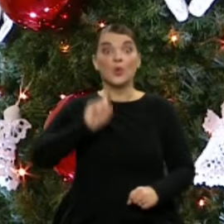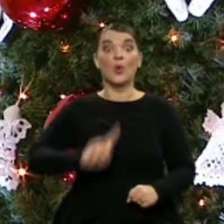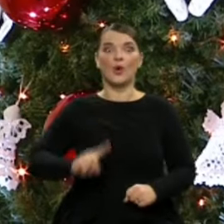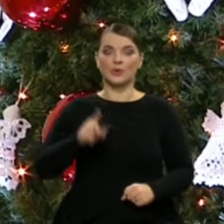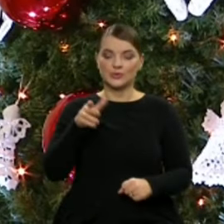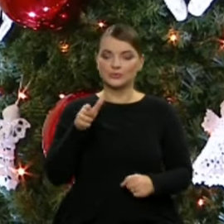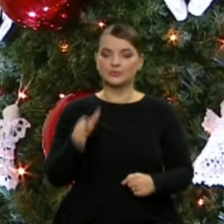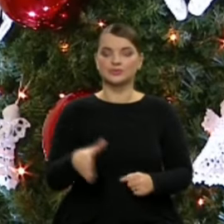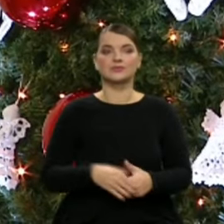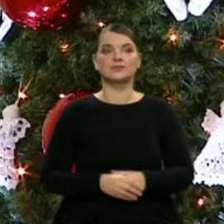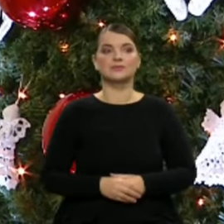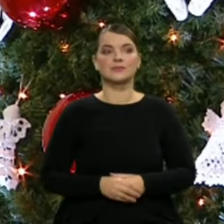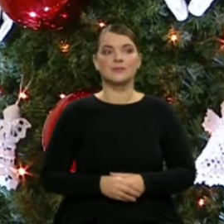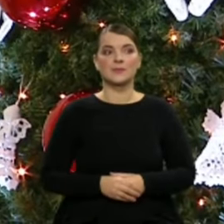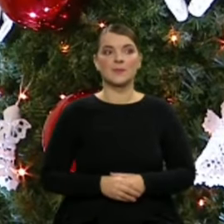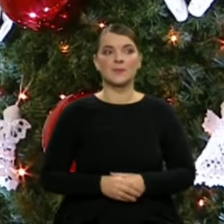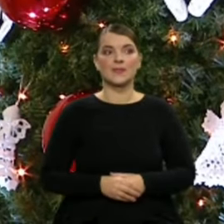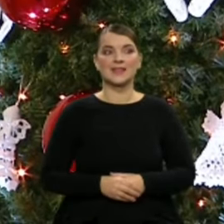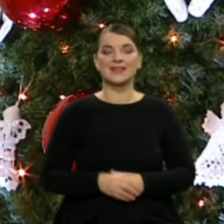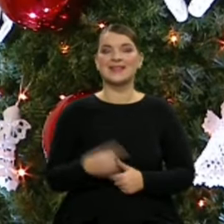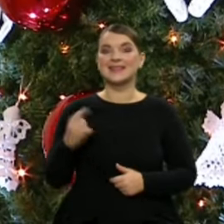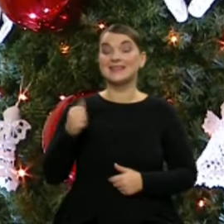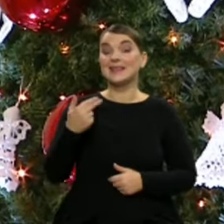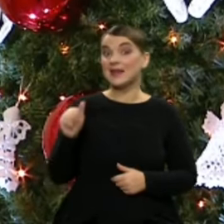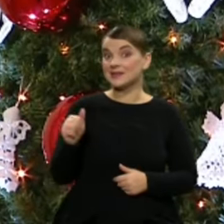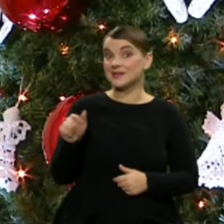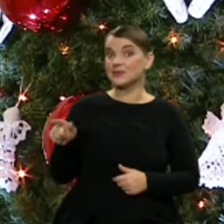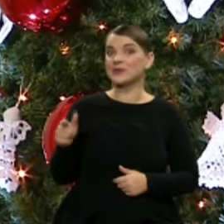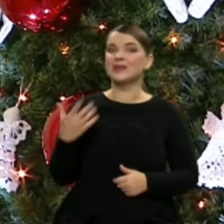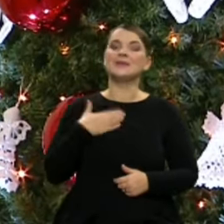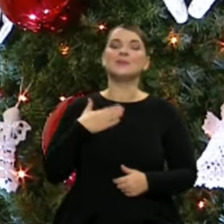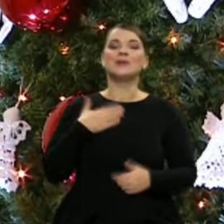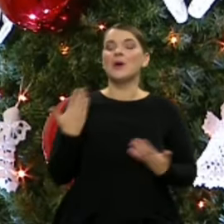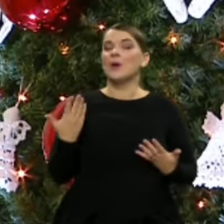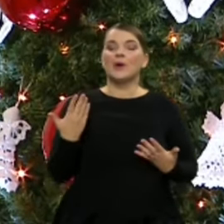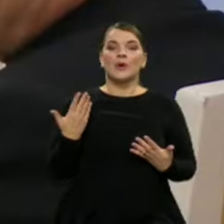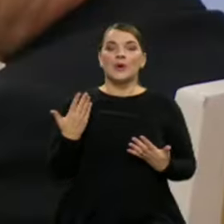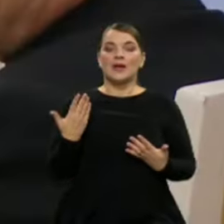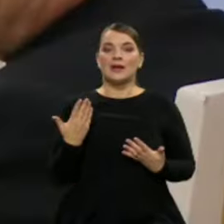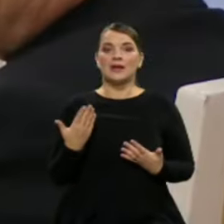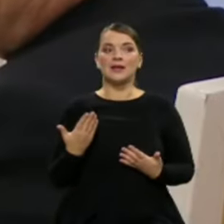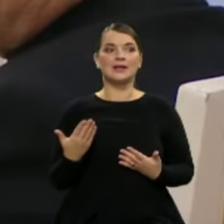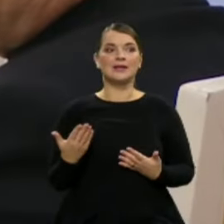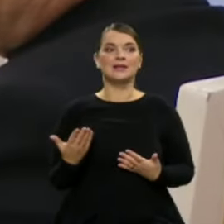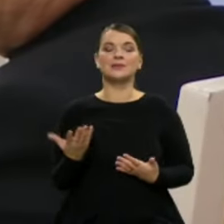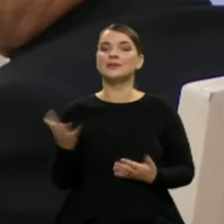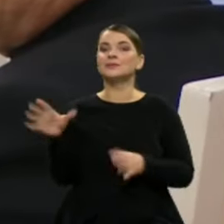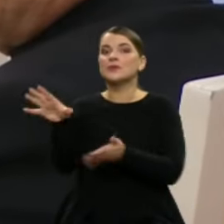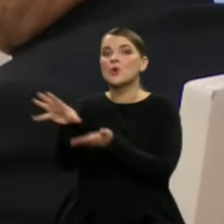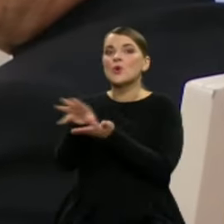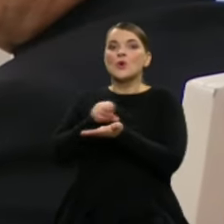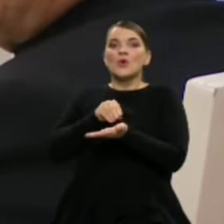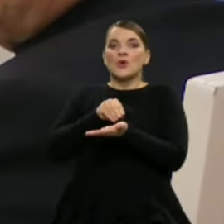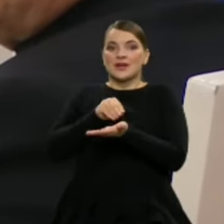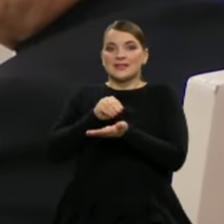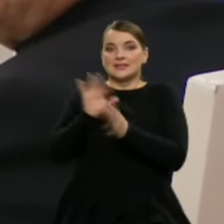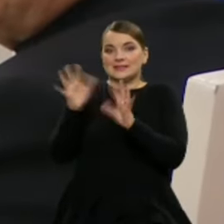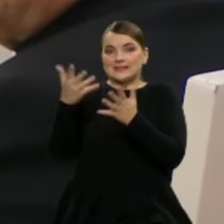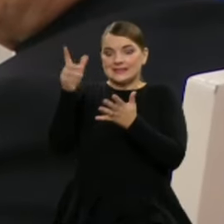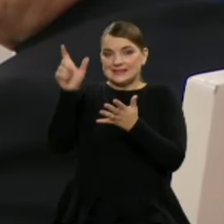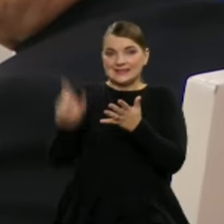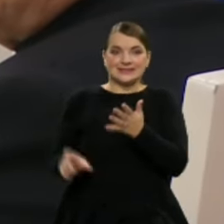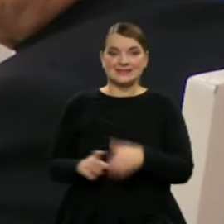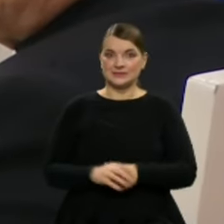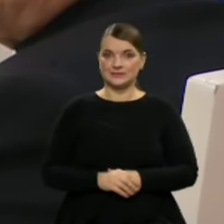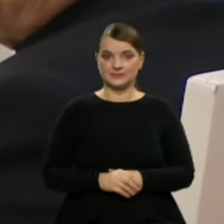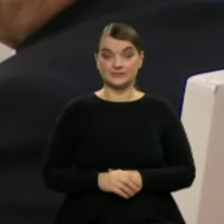daryti. Diana, tu esi mano įkvėpimo šaltinis. Ir jeigu aš